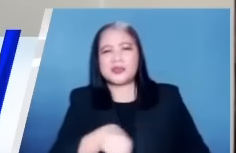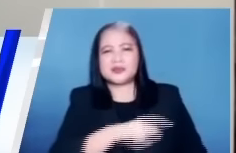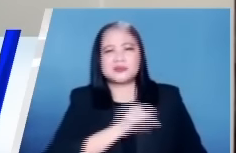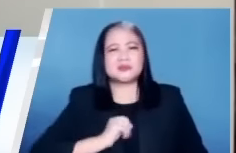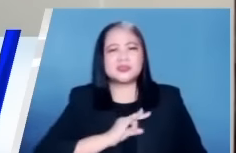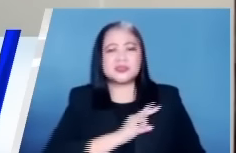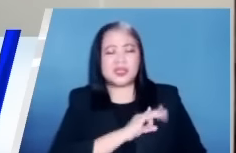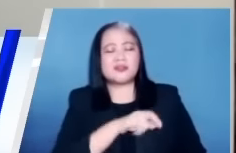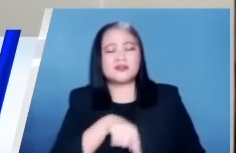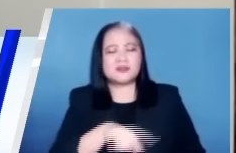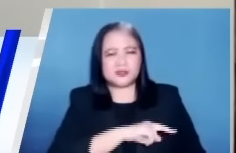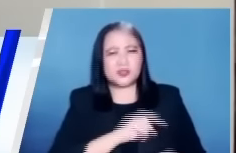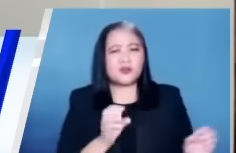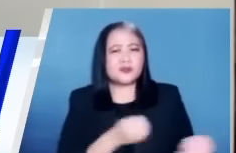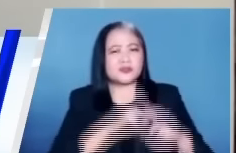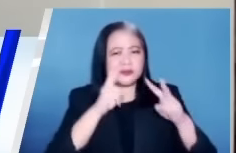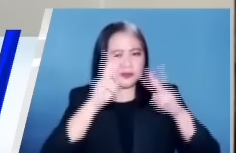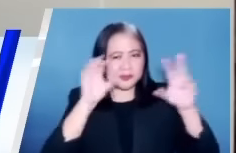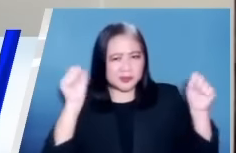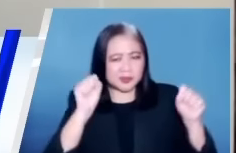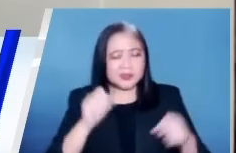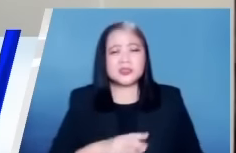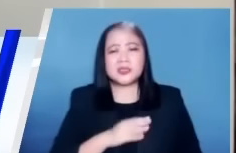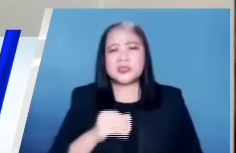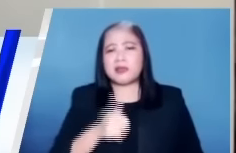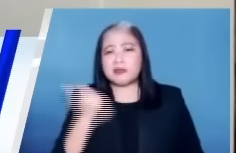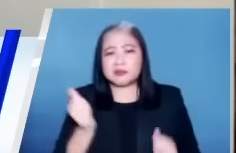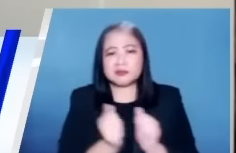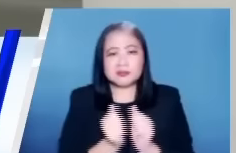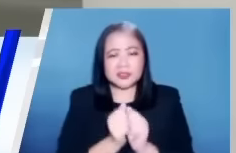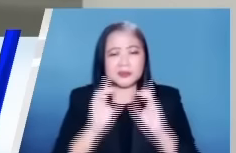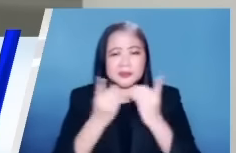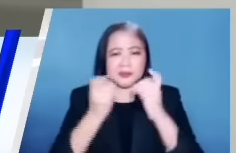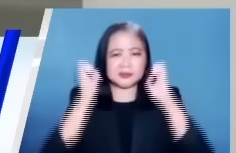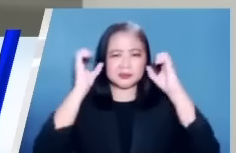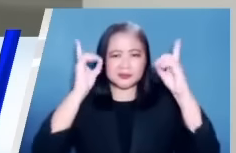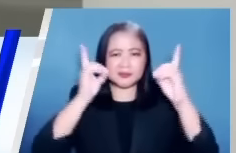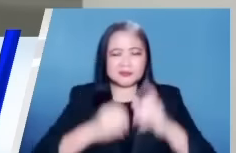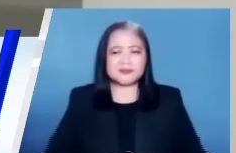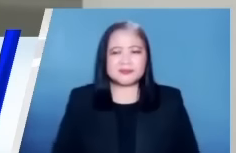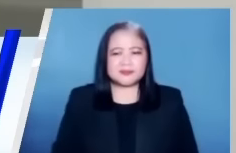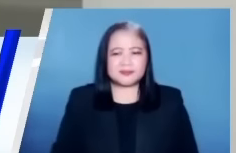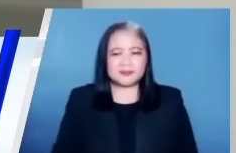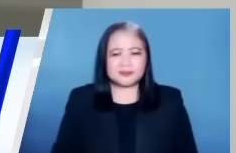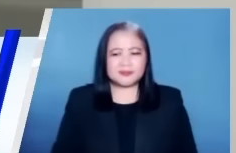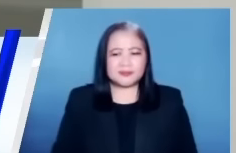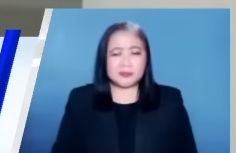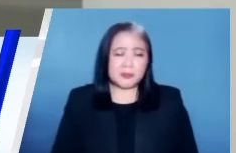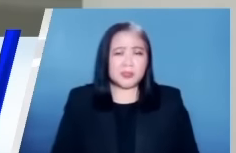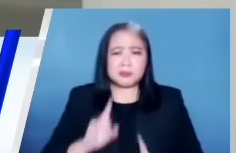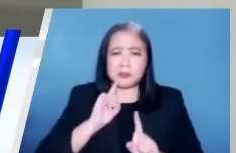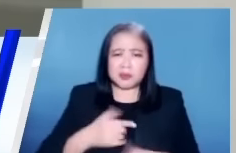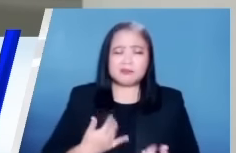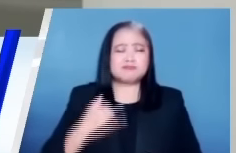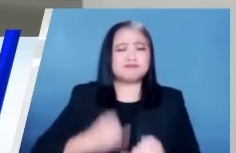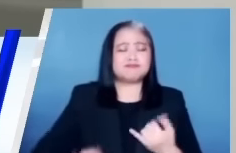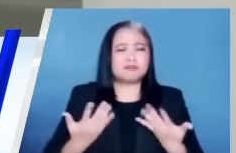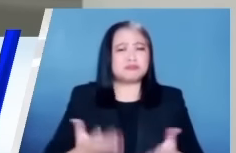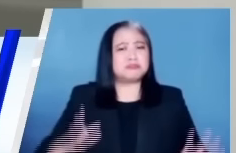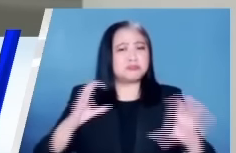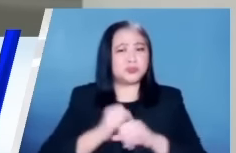office of the vice president and yung mga dati kong kasama sa Department of Education masagot na ng final ah